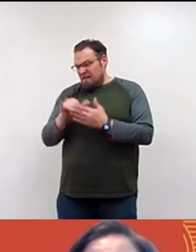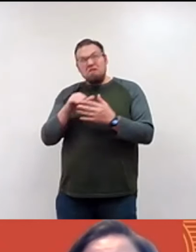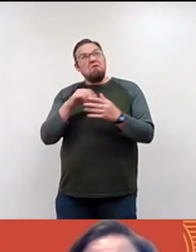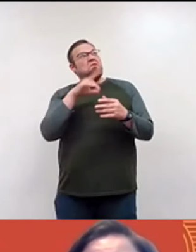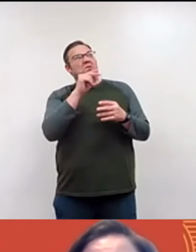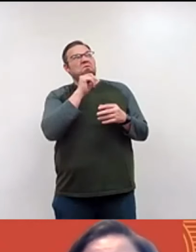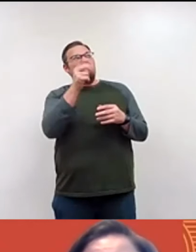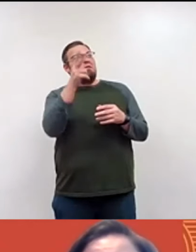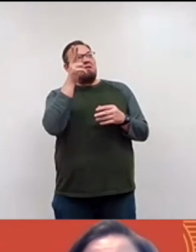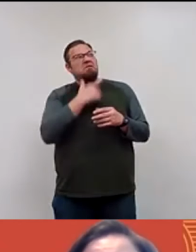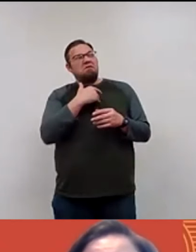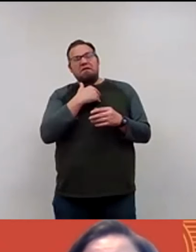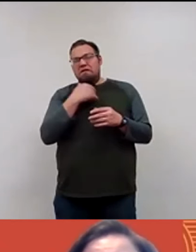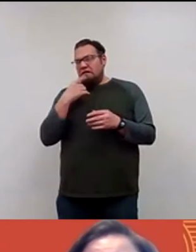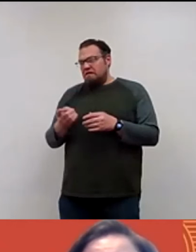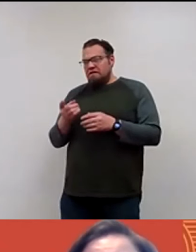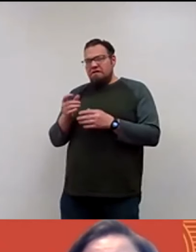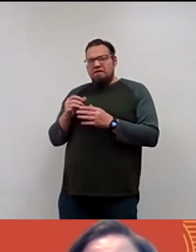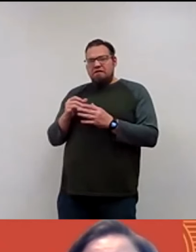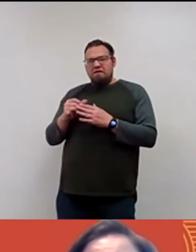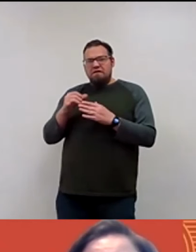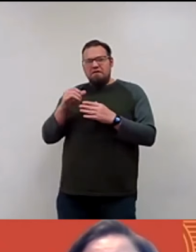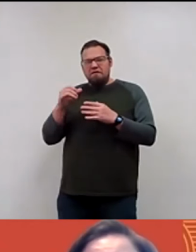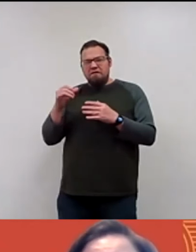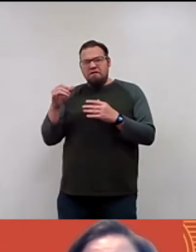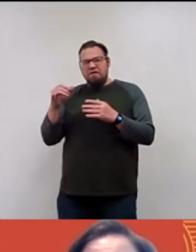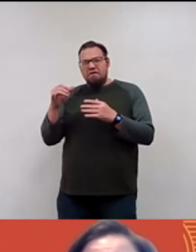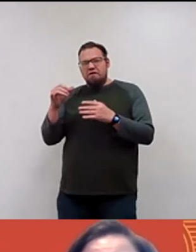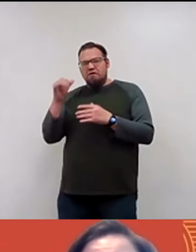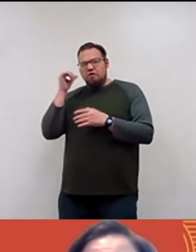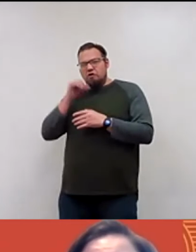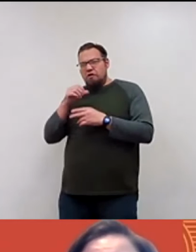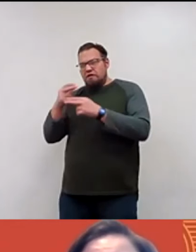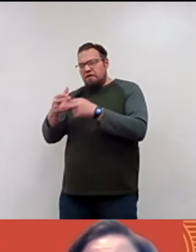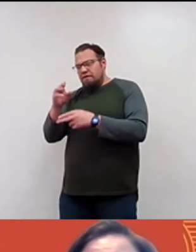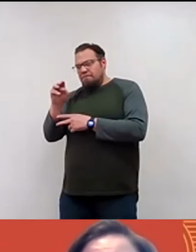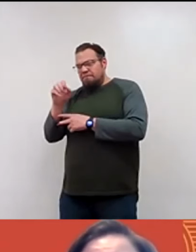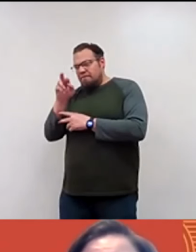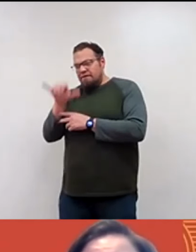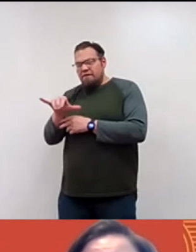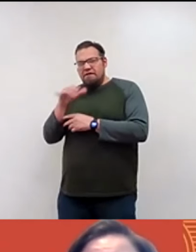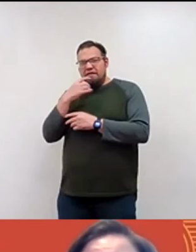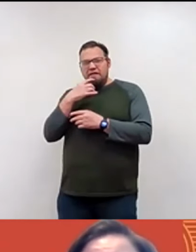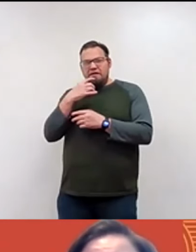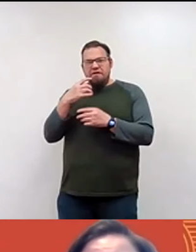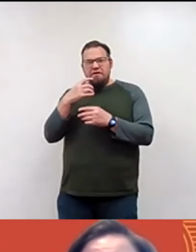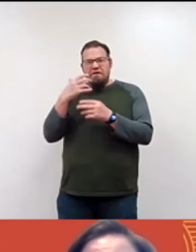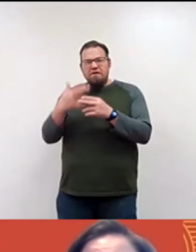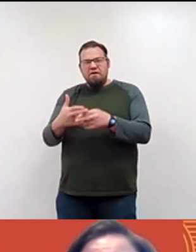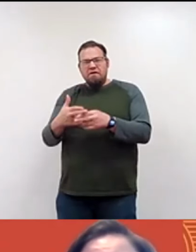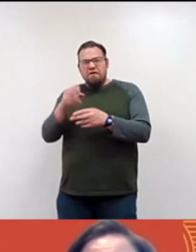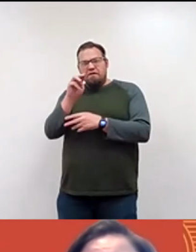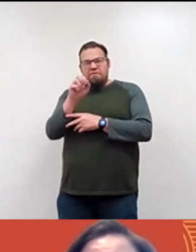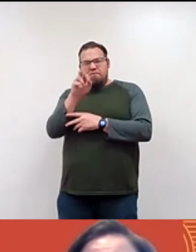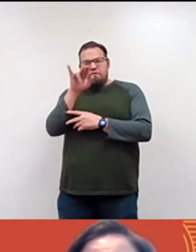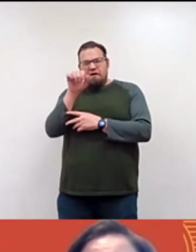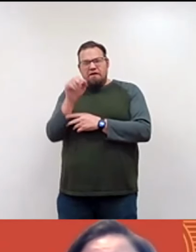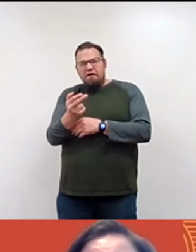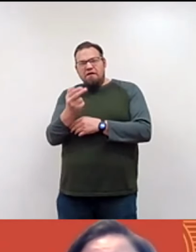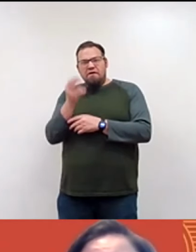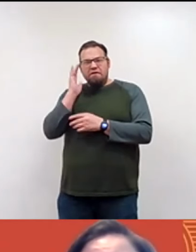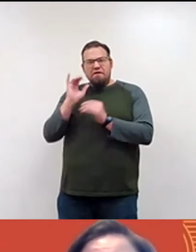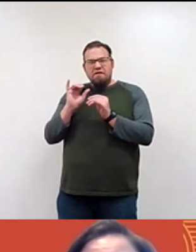وكانوا الطلاب يعطونه بتاكو وكنت اساله هل تحب ذلك قلت لا هذا لا